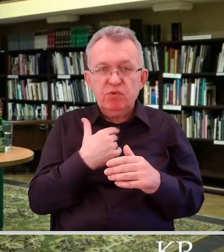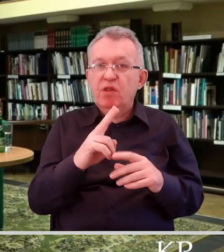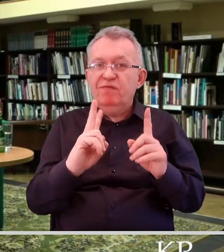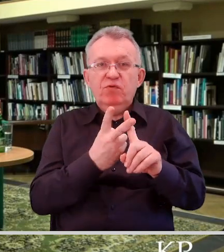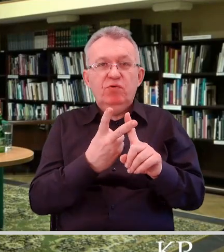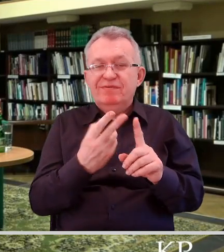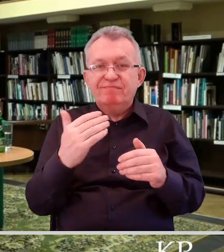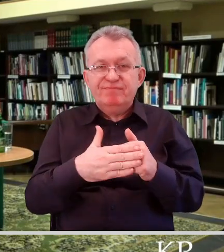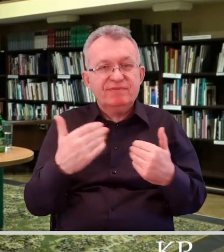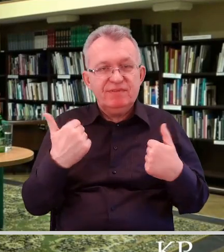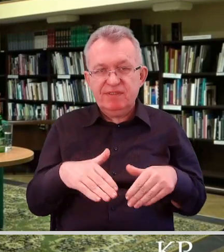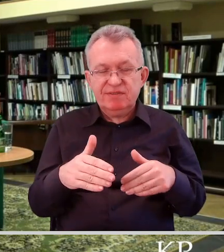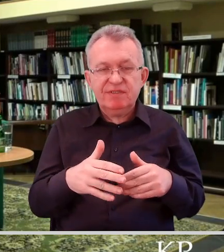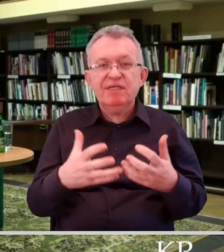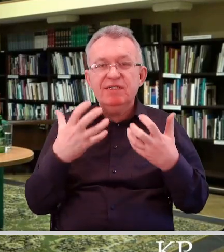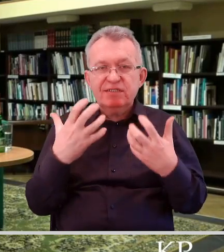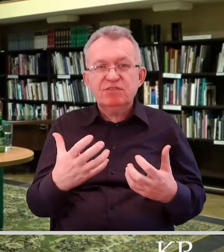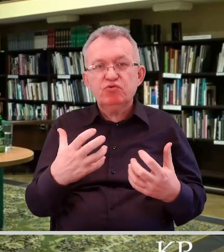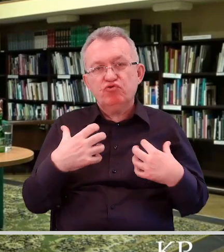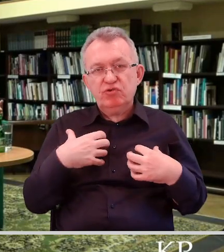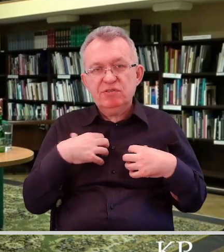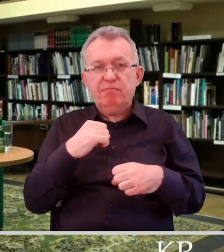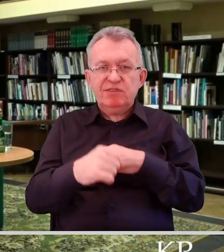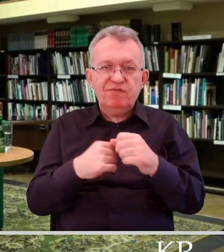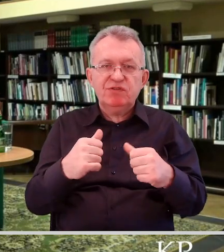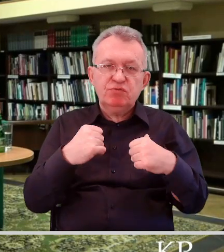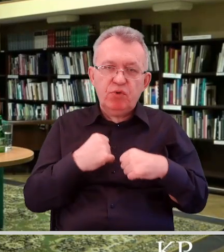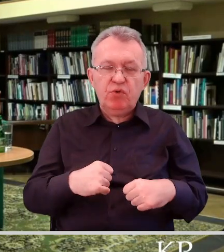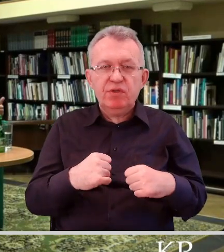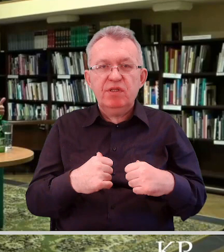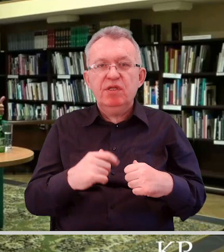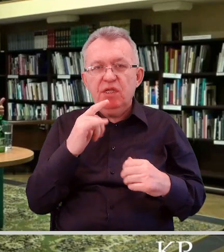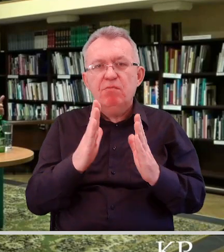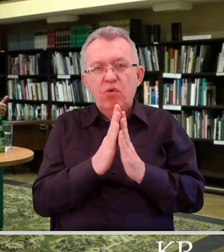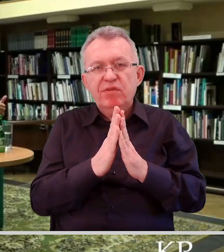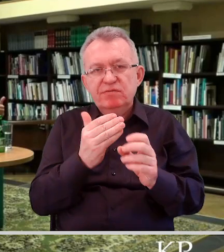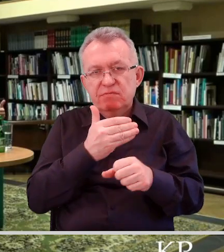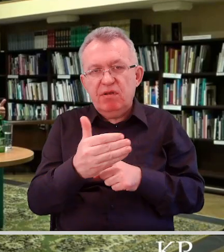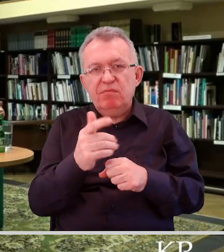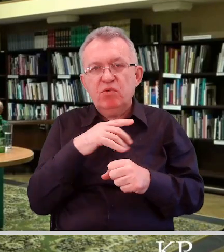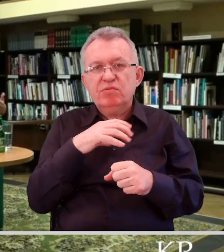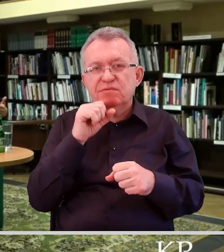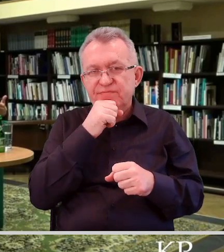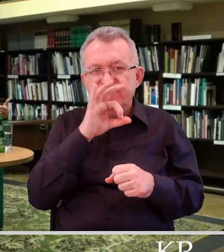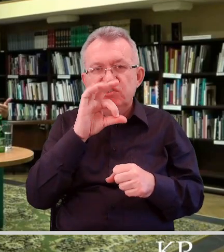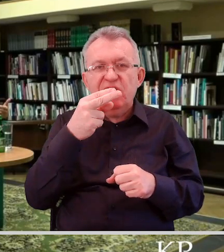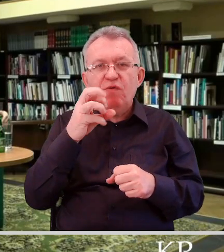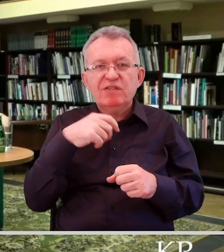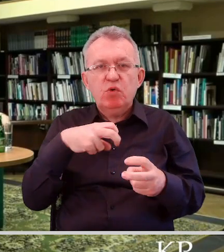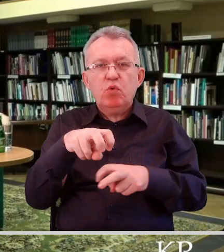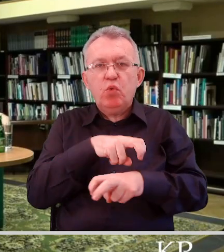być. Chciały po prostu żyć, pracować spokojnie i modlić się oczywiście, bo to były czasy średniowiecza, to były czasy